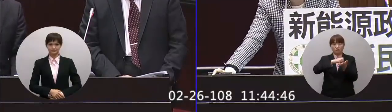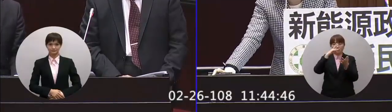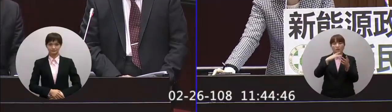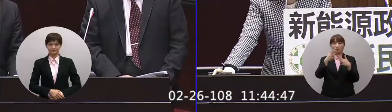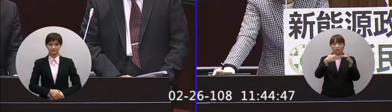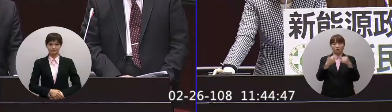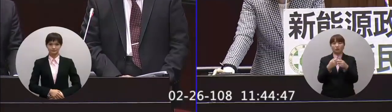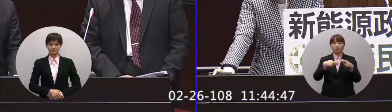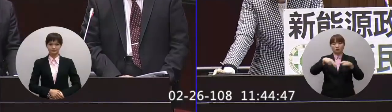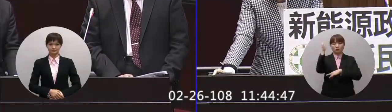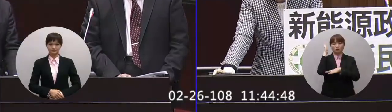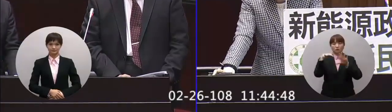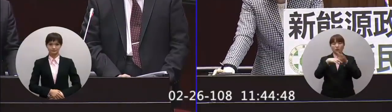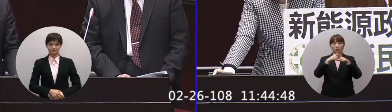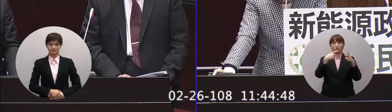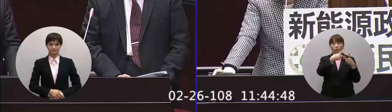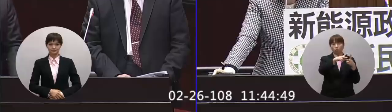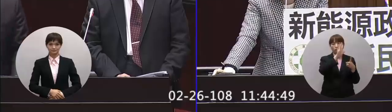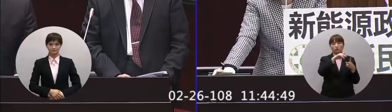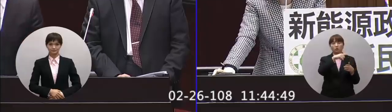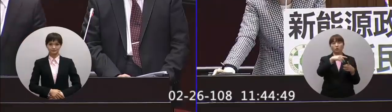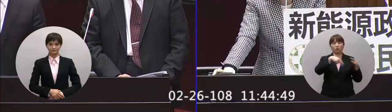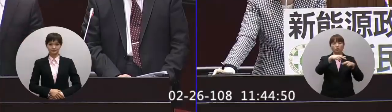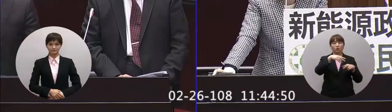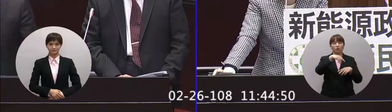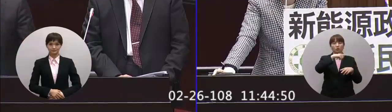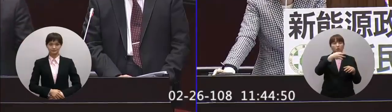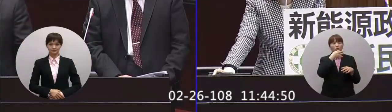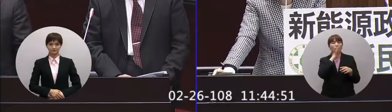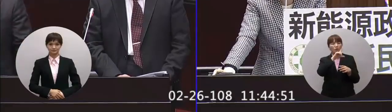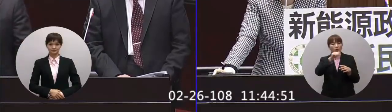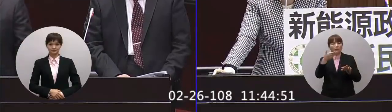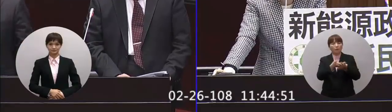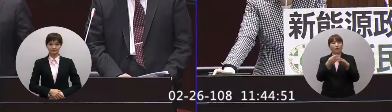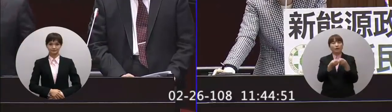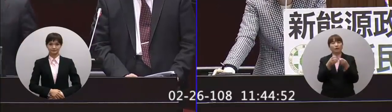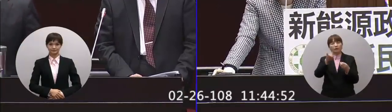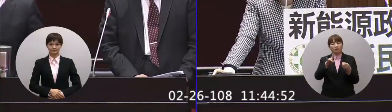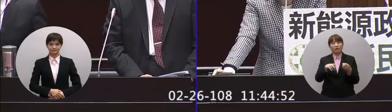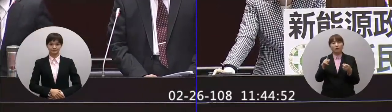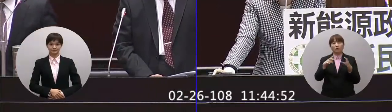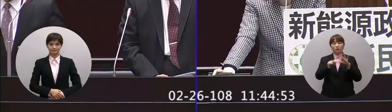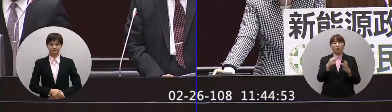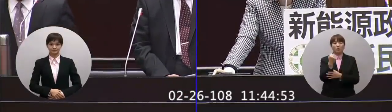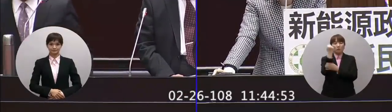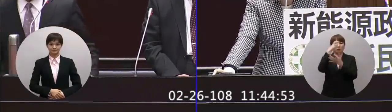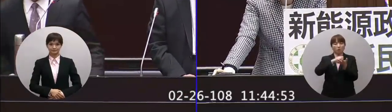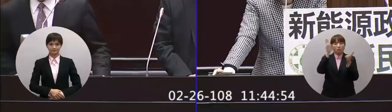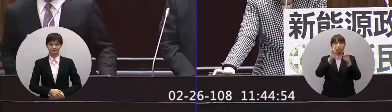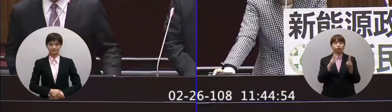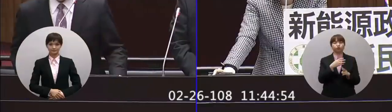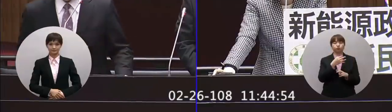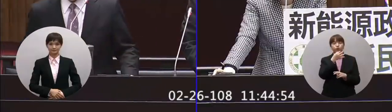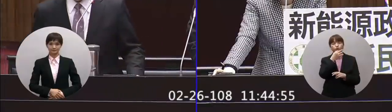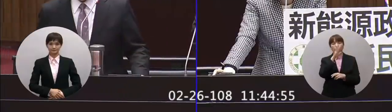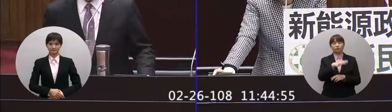行文给行政院，他说这个院长一直担心的核废料的问题哦无处去，所以你不敢支持这个核能哦。